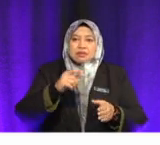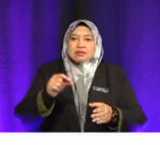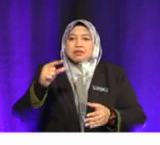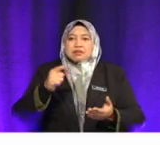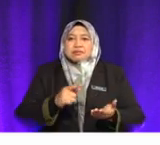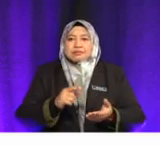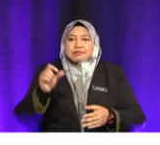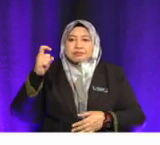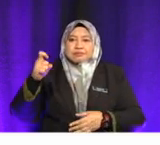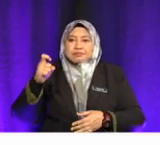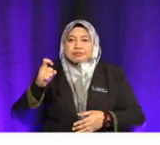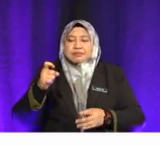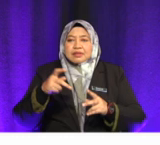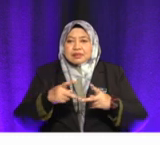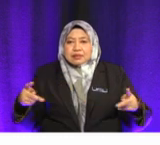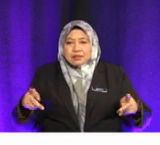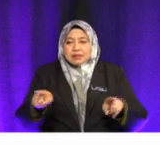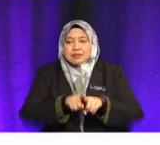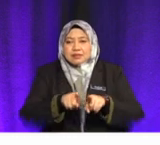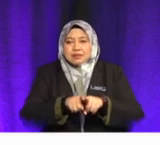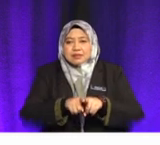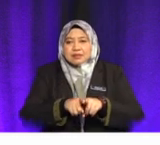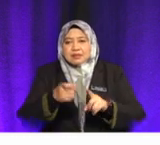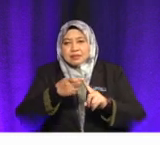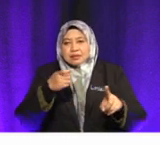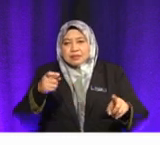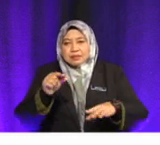sama dari garis AB dan DC